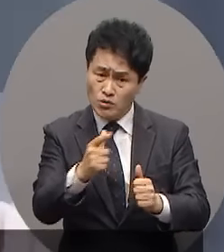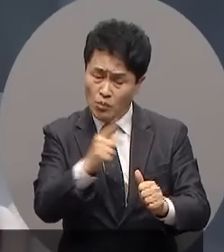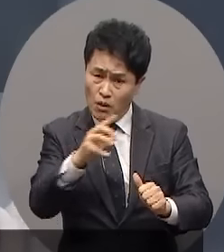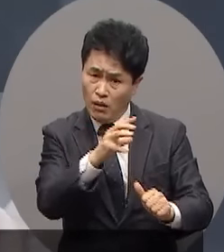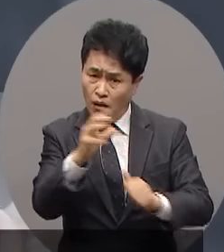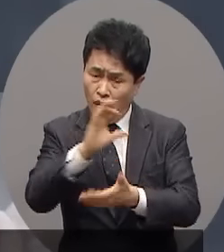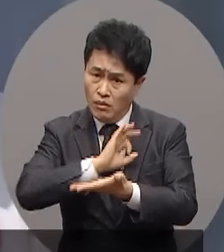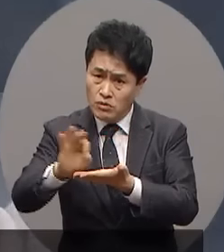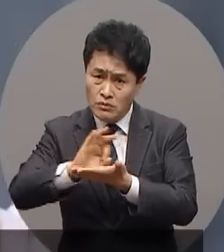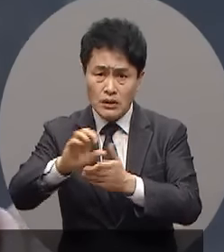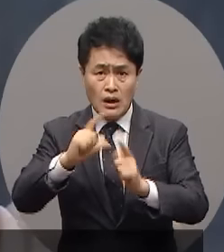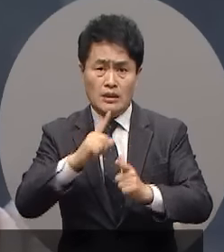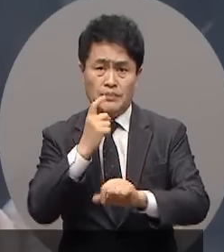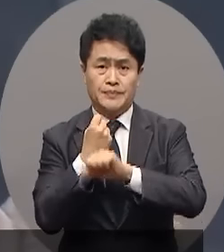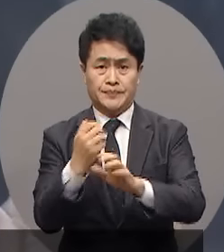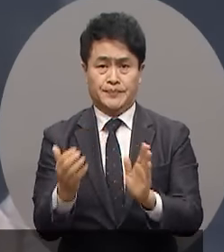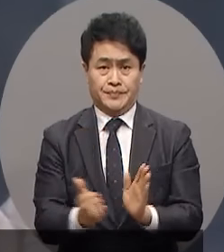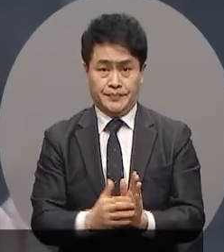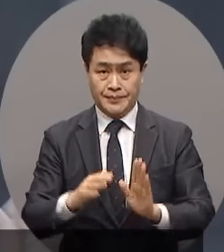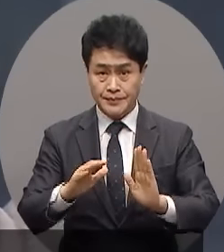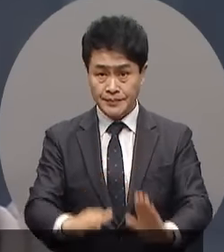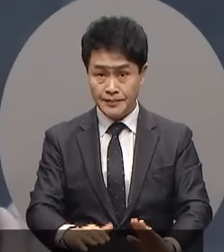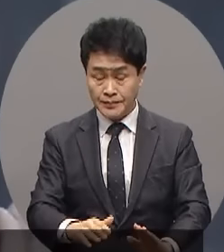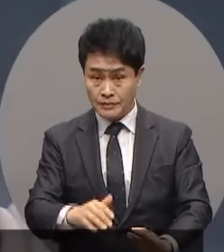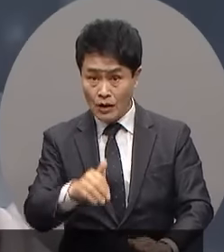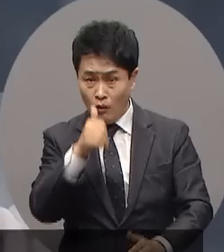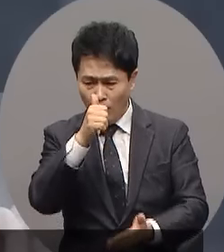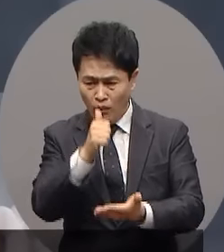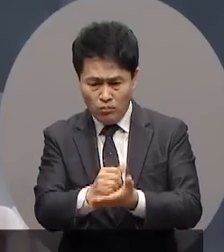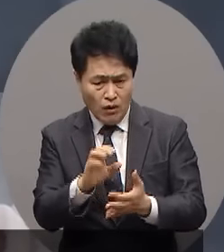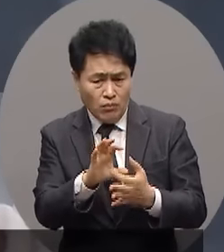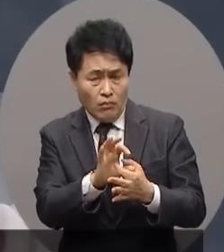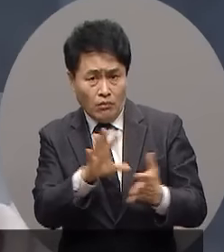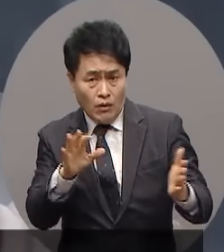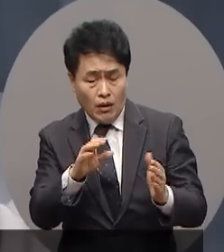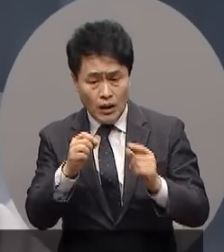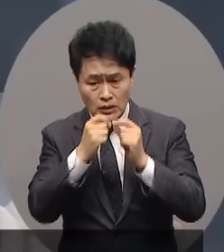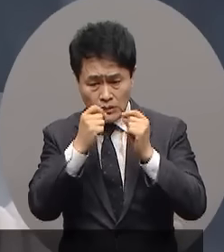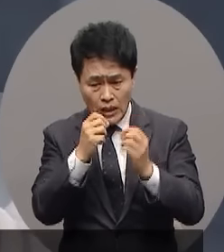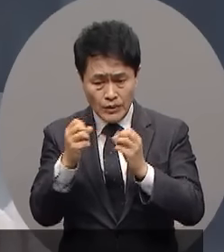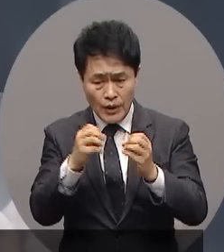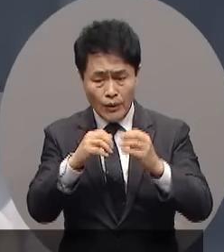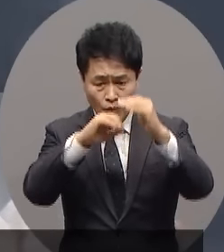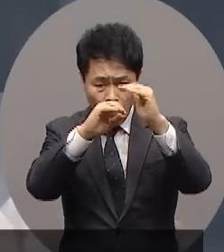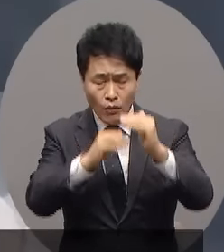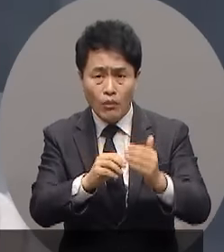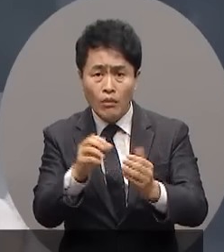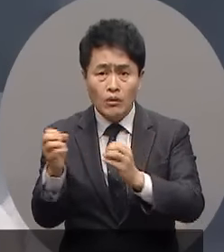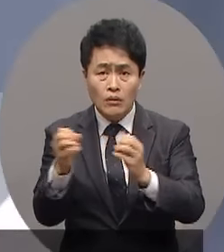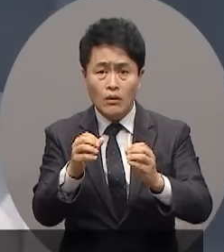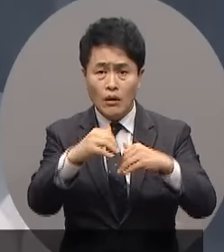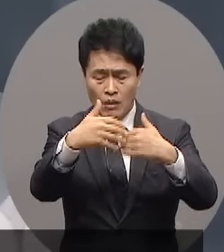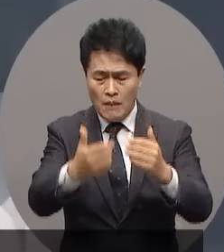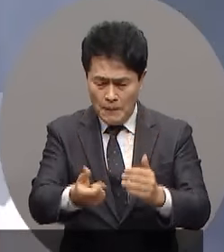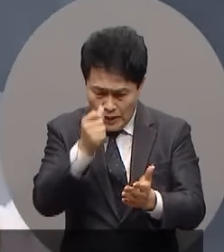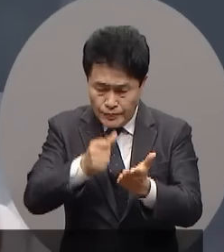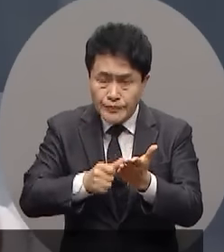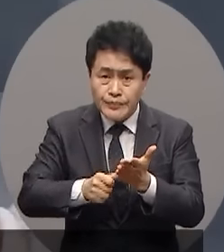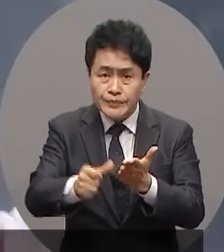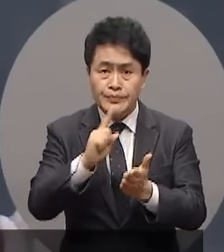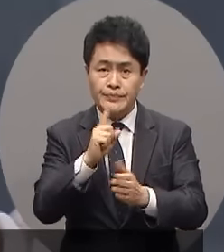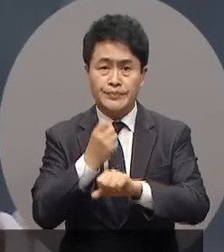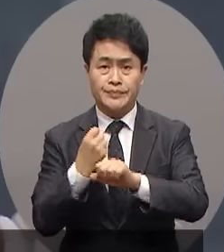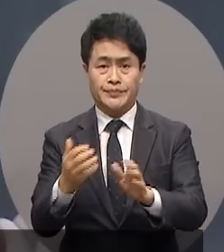아니냐고 따져물었습니다 특히 혐의 사실과 동떨어진 사적대화 내용을 담은 기사들은 즉각 삭제할 것을